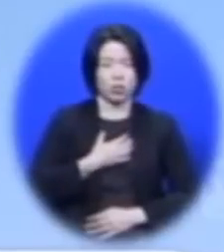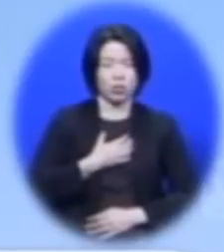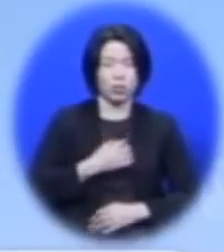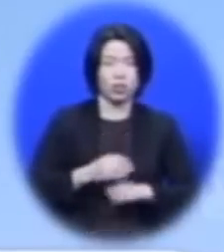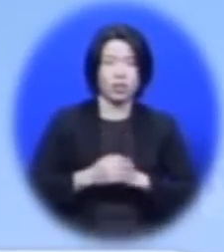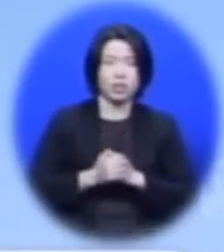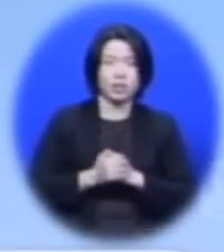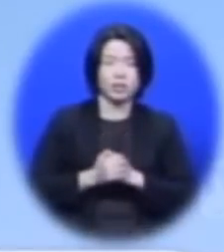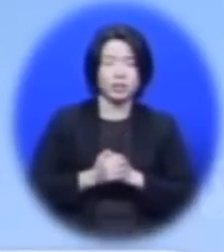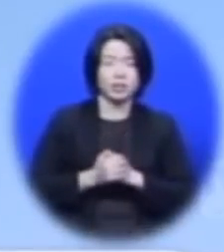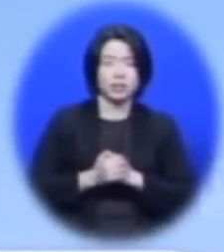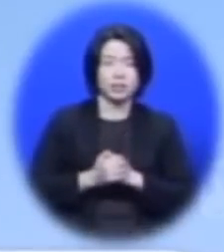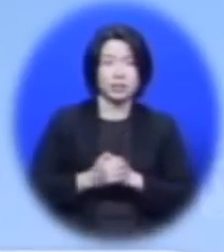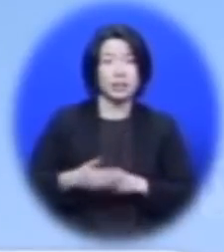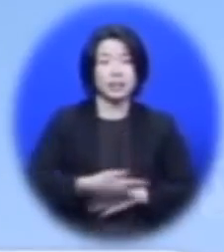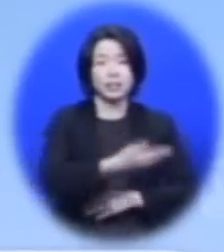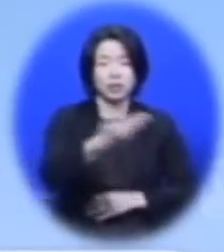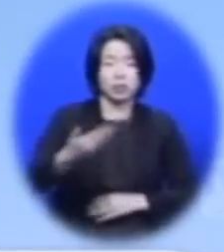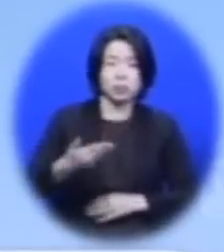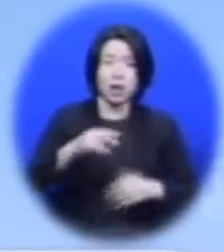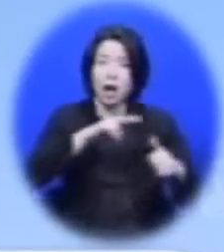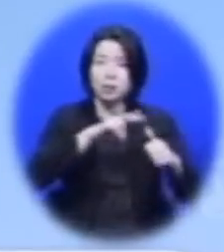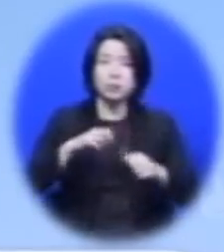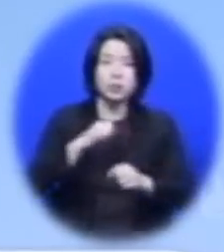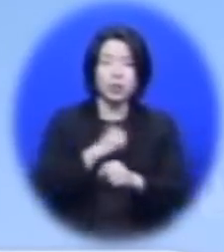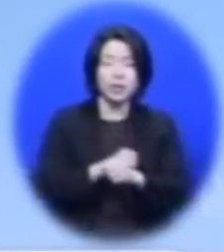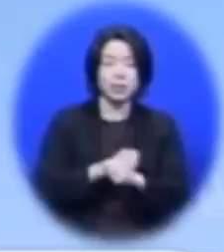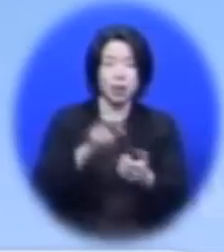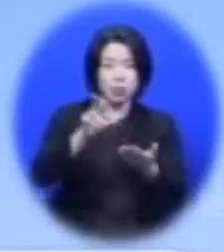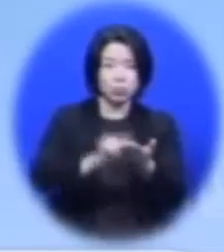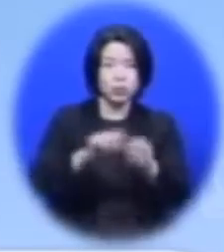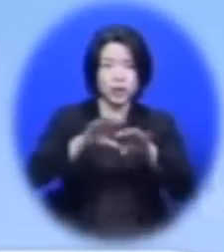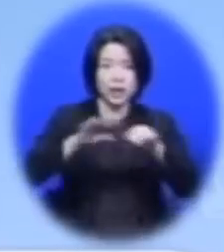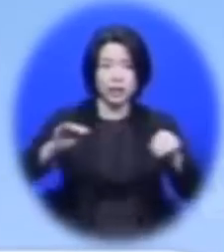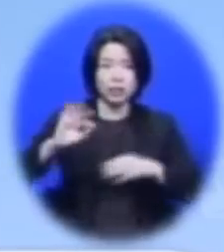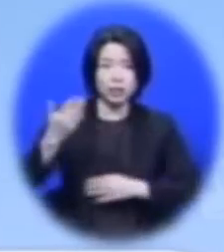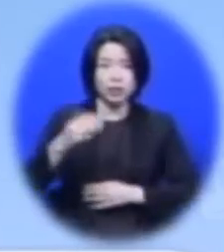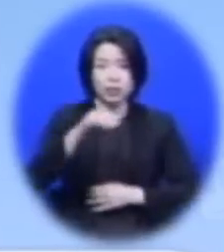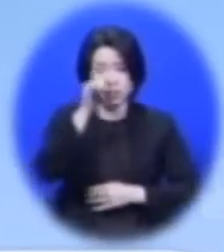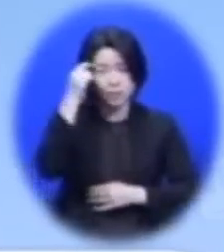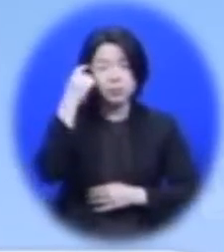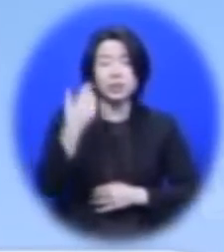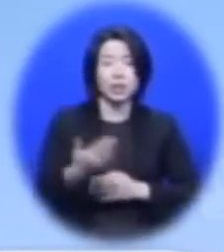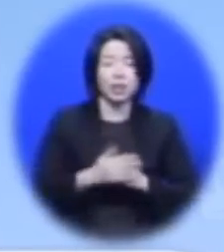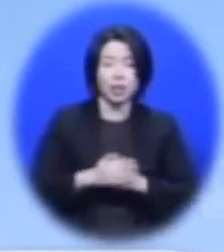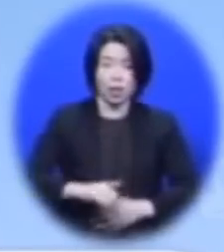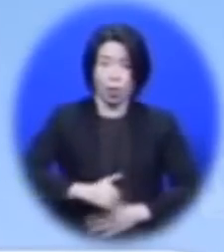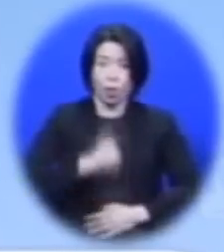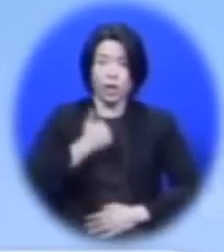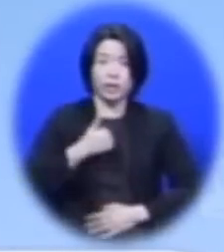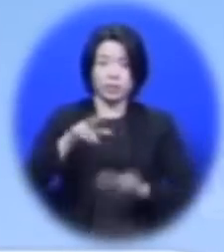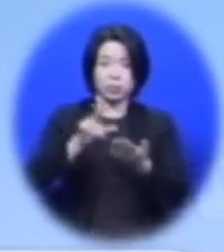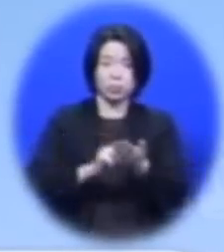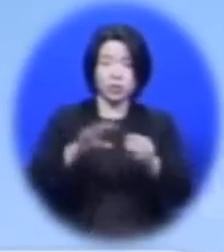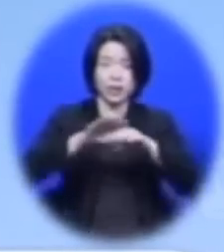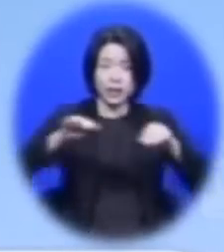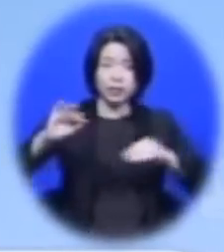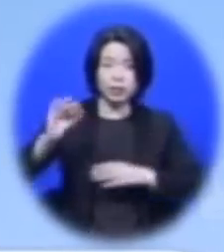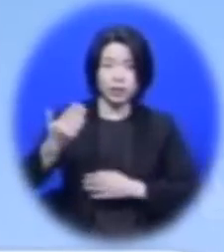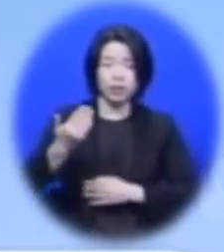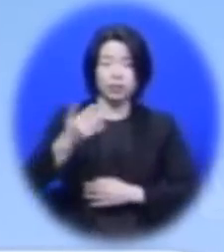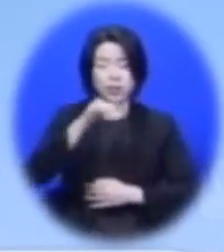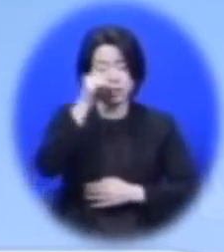자신이. 여러분 미워해서 문제를 해결해 본 적이 있습니까? 화내서 문제가 해결된 적이